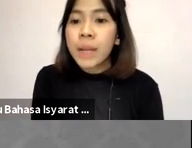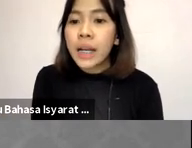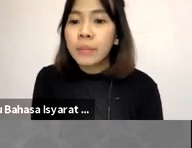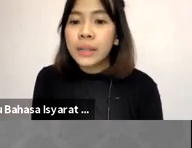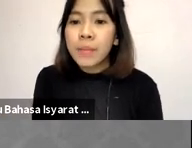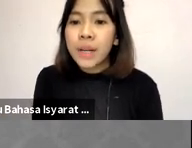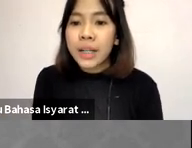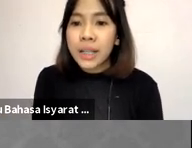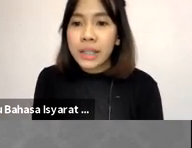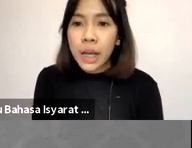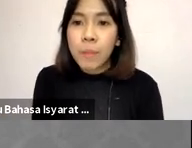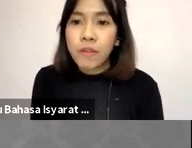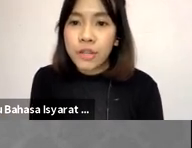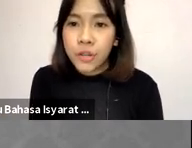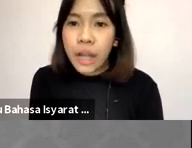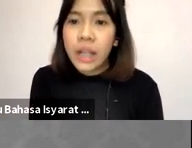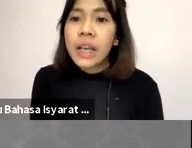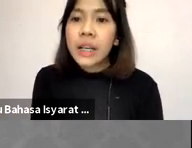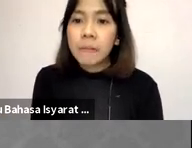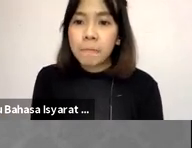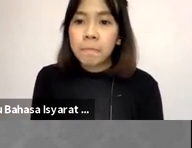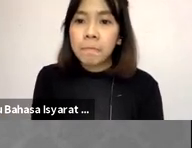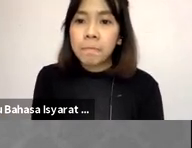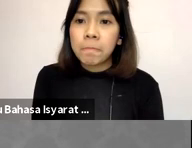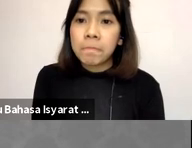isyaratnya agar mereka bisa bekerja secara profesional